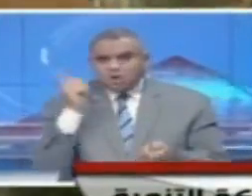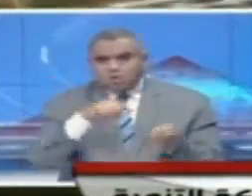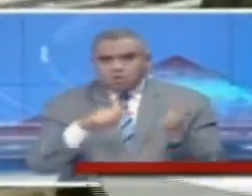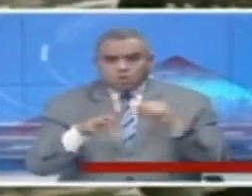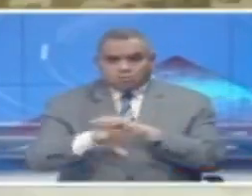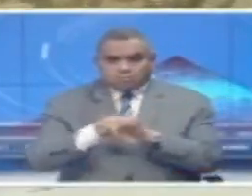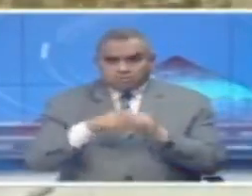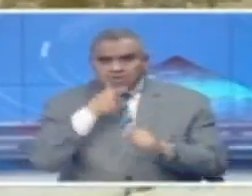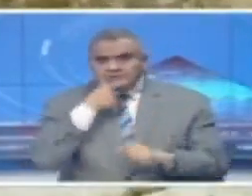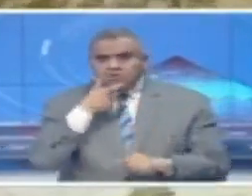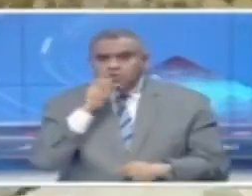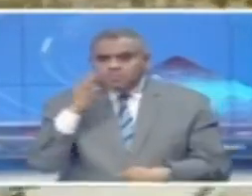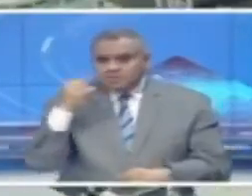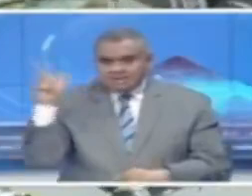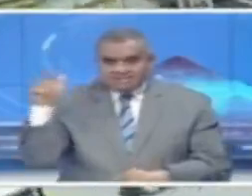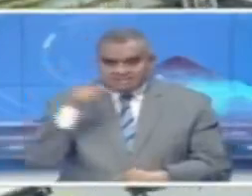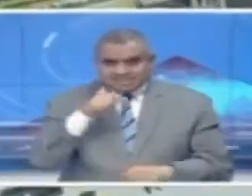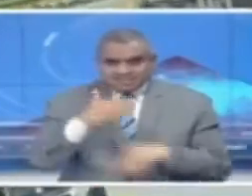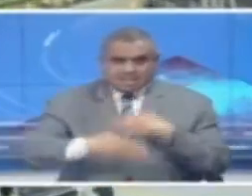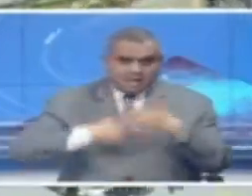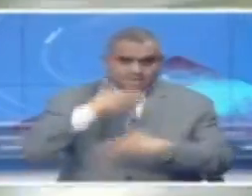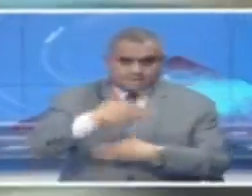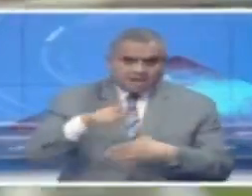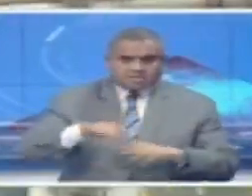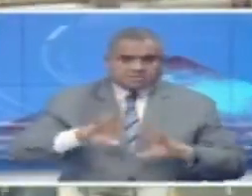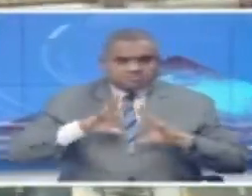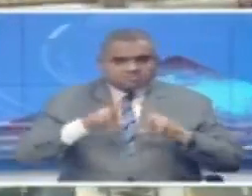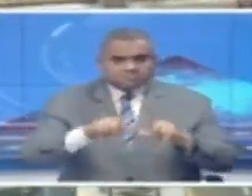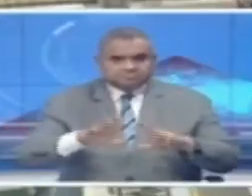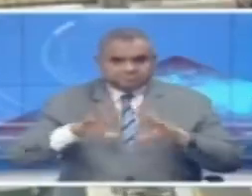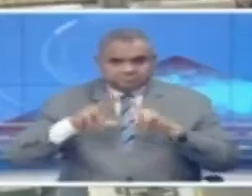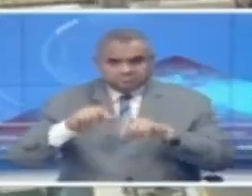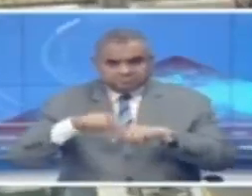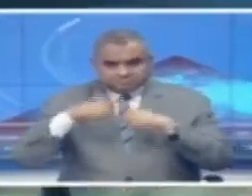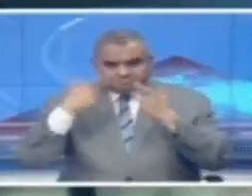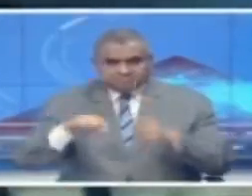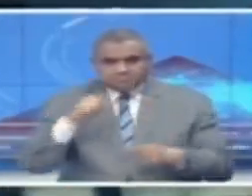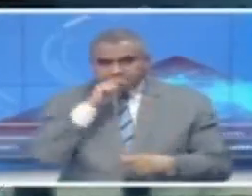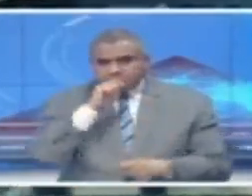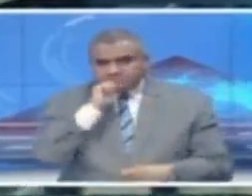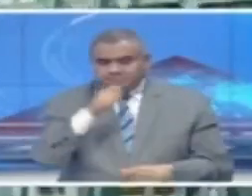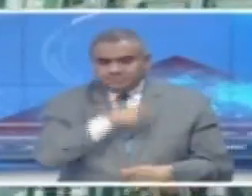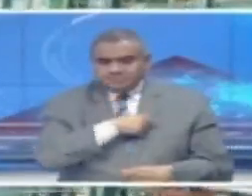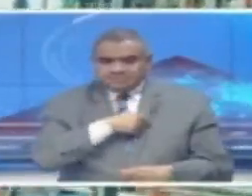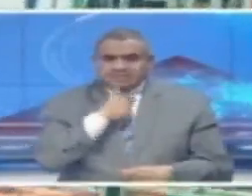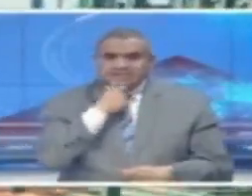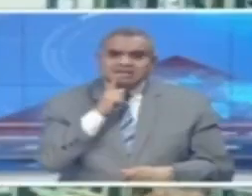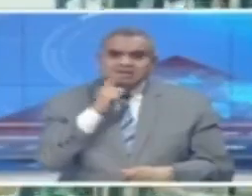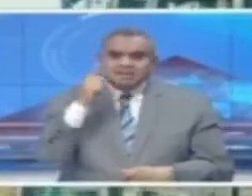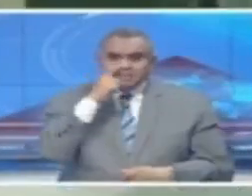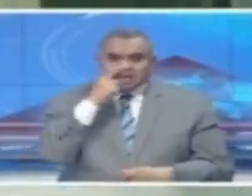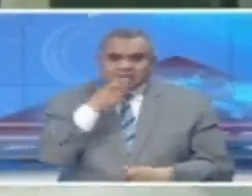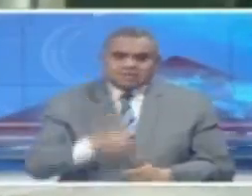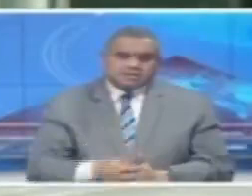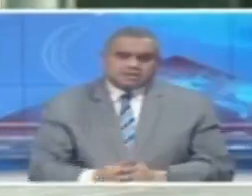منذ 30 من يونيو ولا تزال. إيمان التوني، التلفزيون